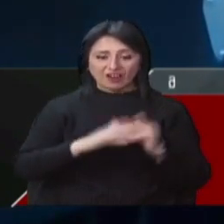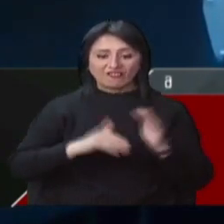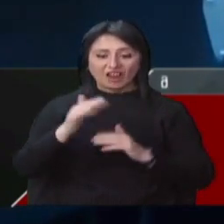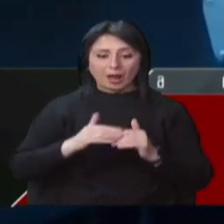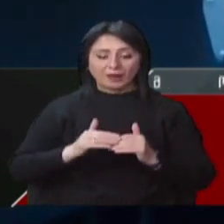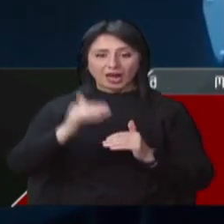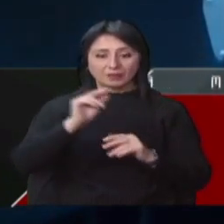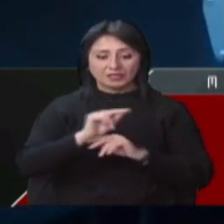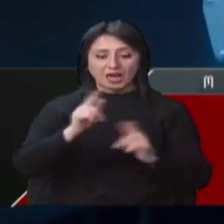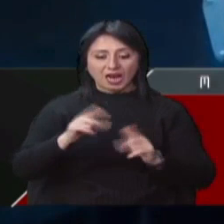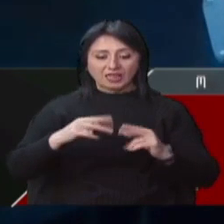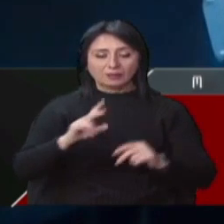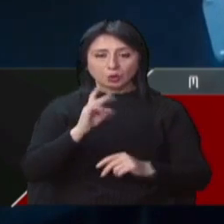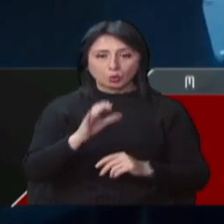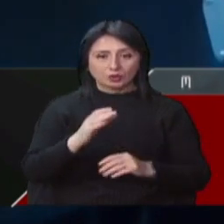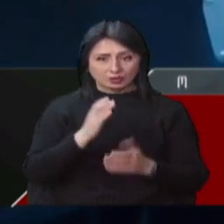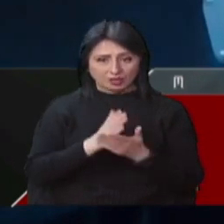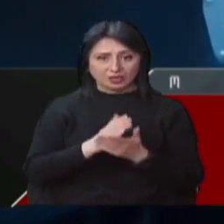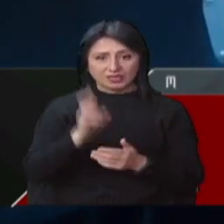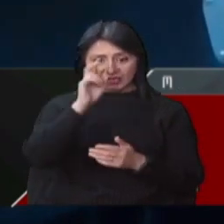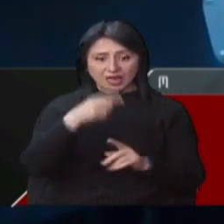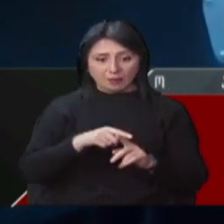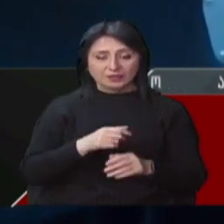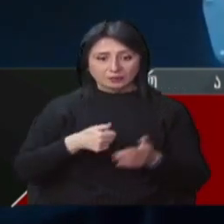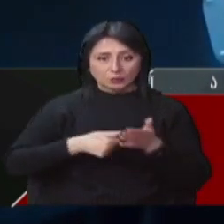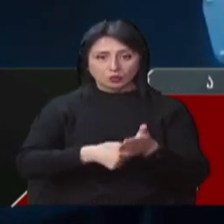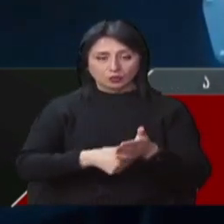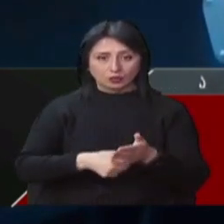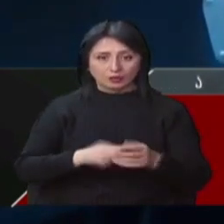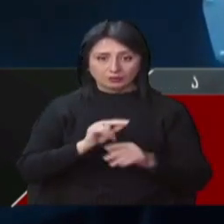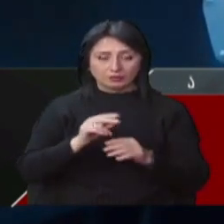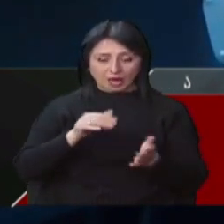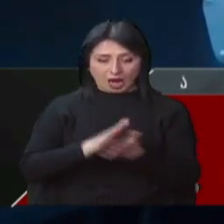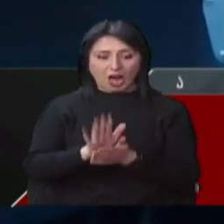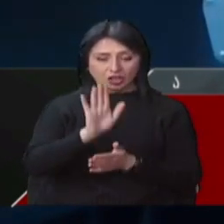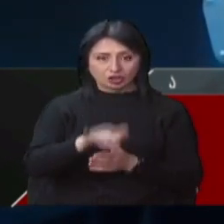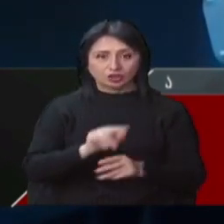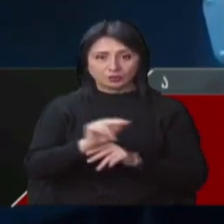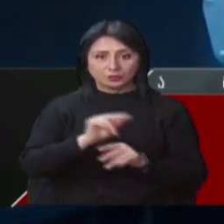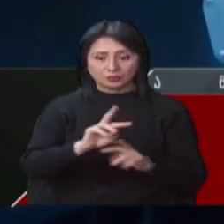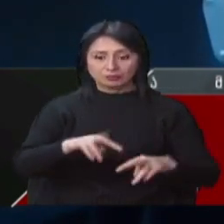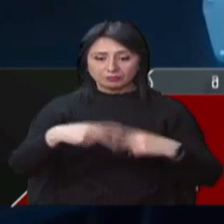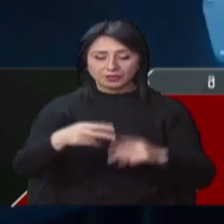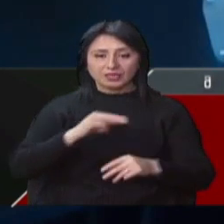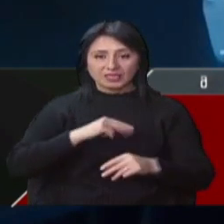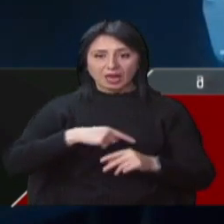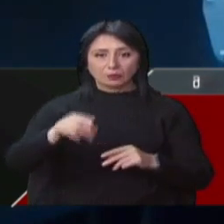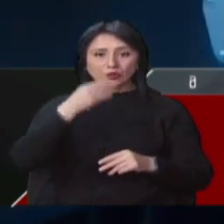კვალიფიკაციის ამაღლებისა და გადამზადების კურსები და სახელმწიფო მიმართულებით გარკვეული ხარჯებიც უნდა დაიღოს იმისათვის, რომ